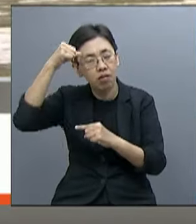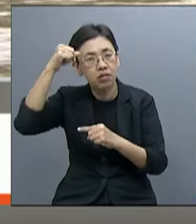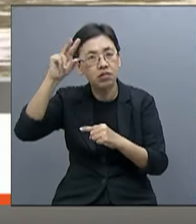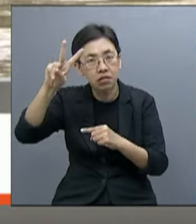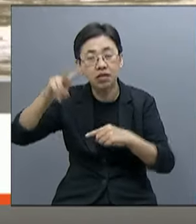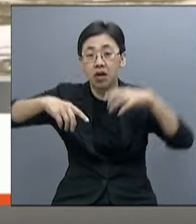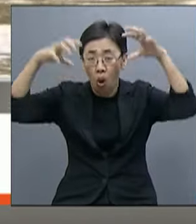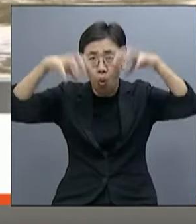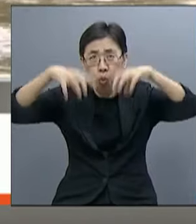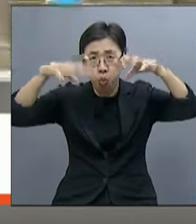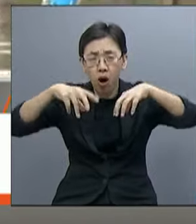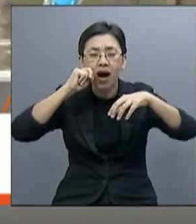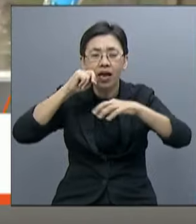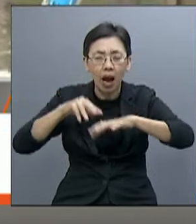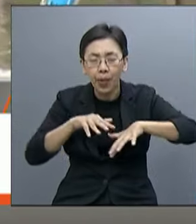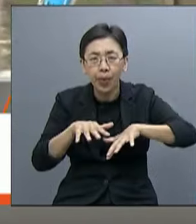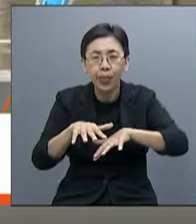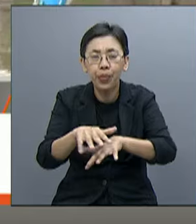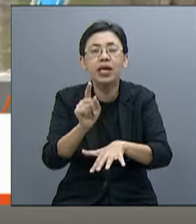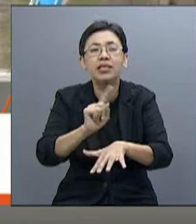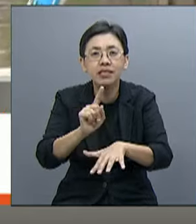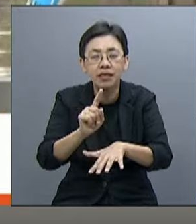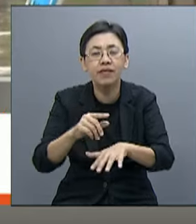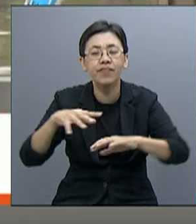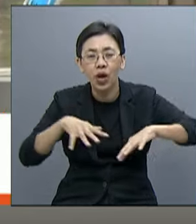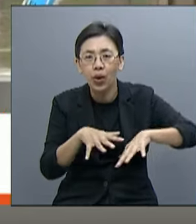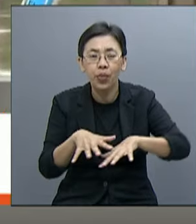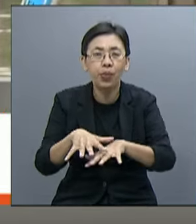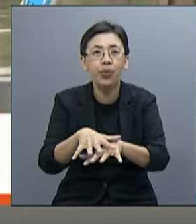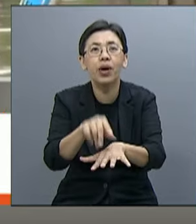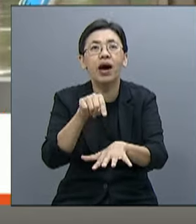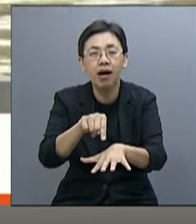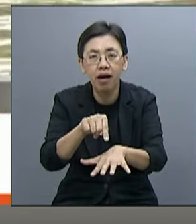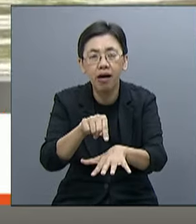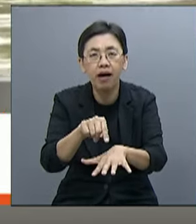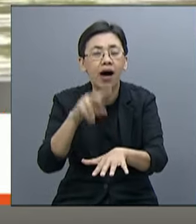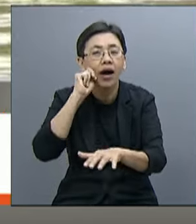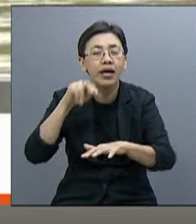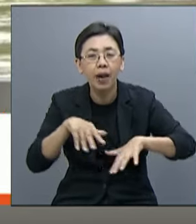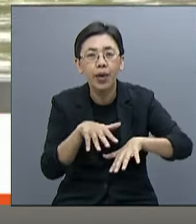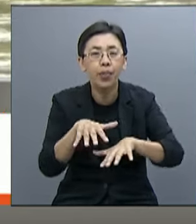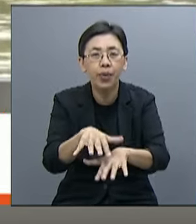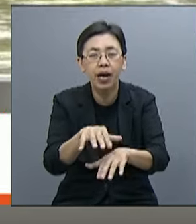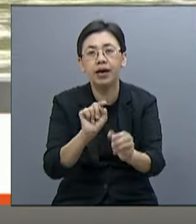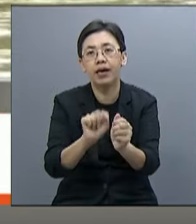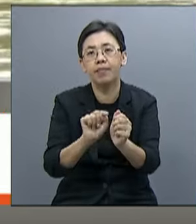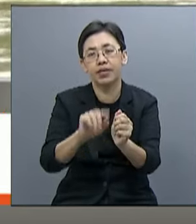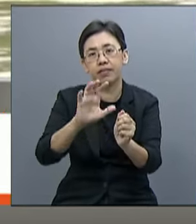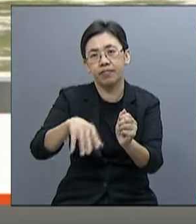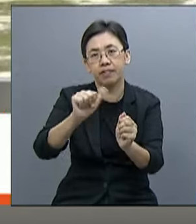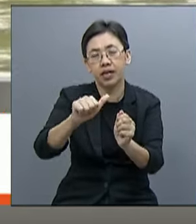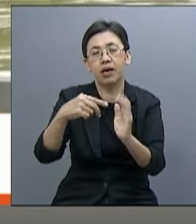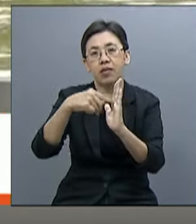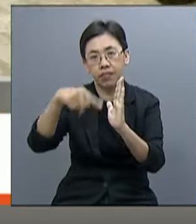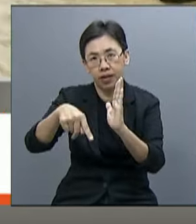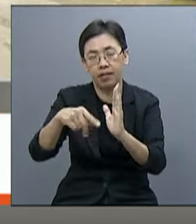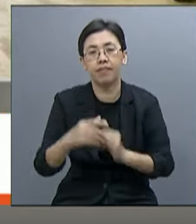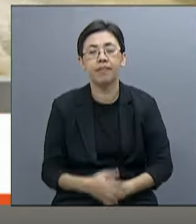นเนื้อน้ำนี่ก็จะไหลมานะถึงห้วยสักนะครับแล้วก็มาถึงอำเภอเมืองจังหวัดแพร่นะ